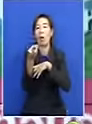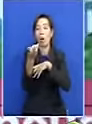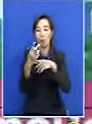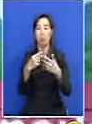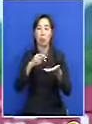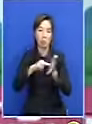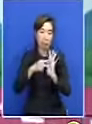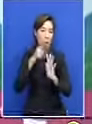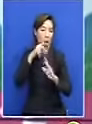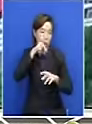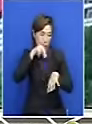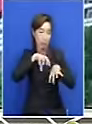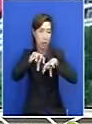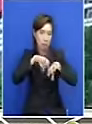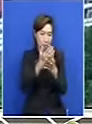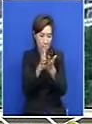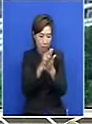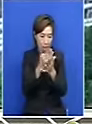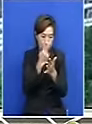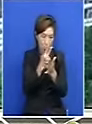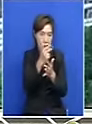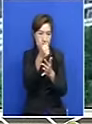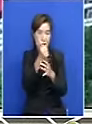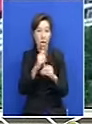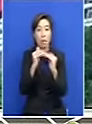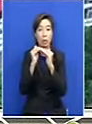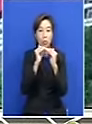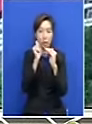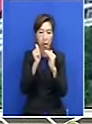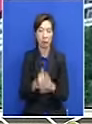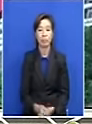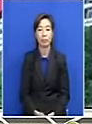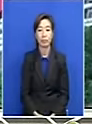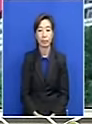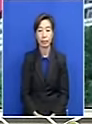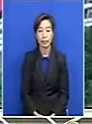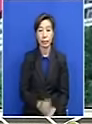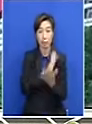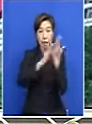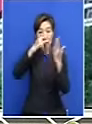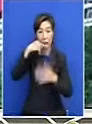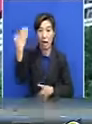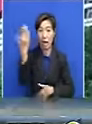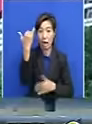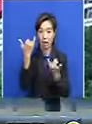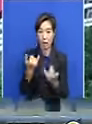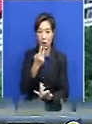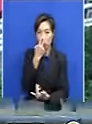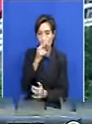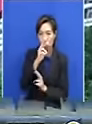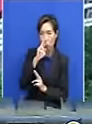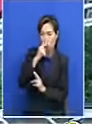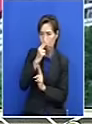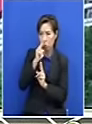ให้ยังคงต้องบริหารจัดการน้ำให้เกิดความสมดุลทางธรรมชาตินะครับในขณะที่สภาพอากาศในประเทศไทยยังคงต้องจับตากันอย่าง